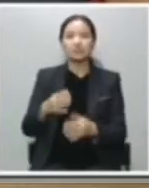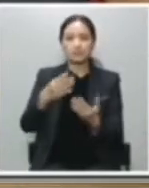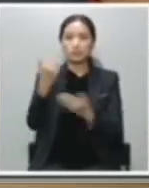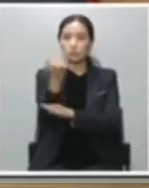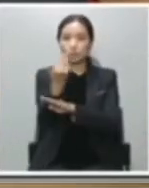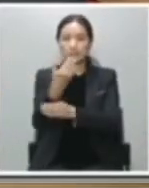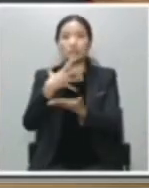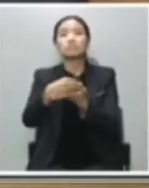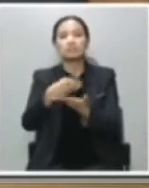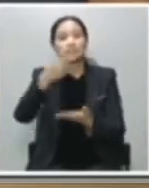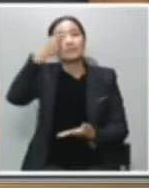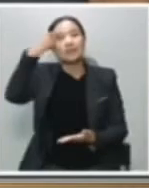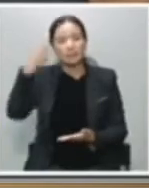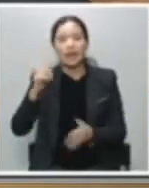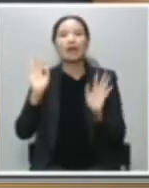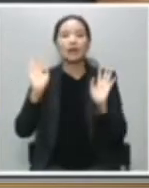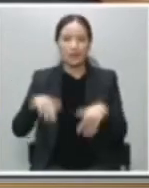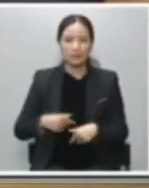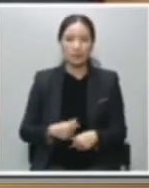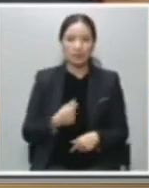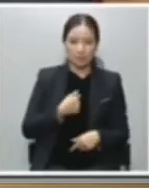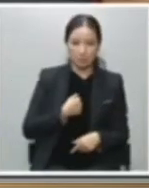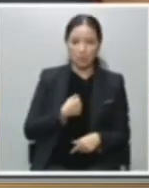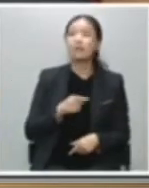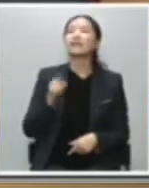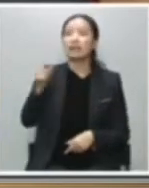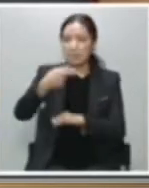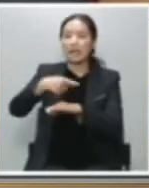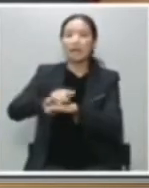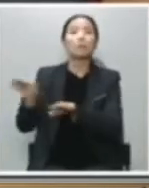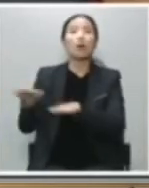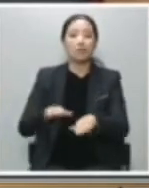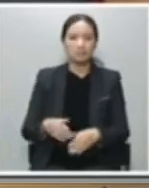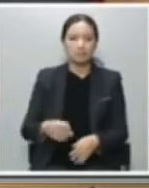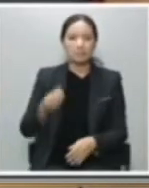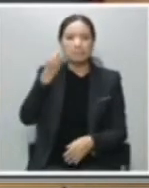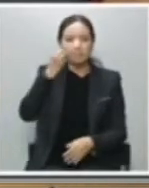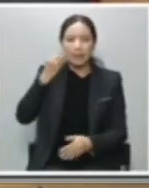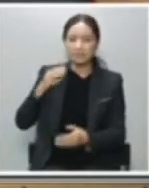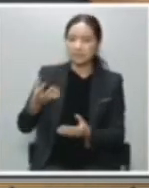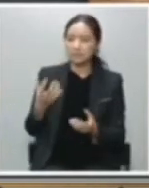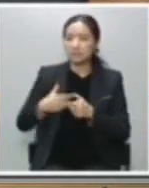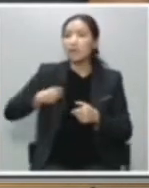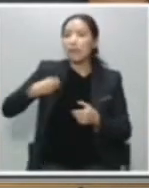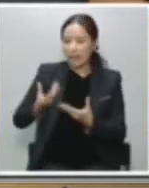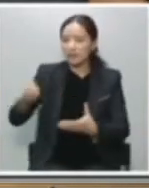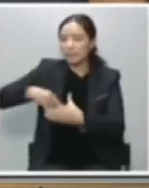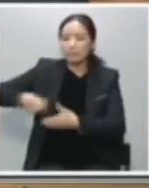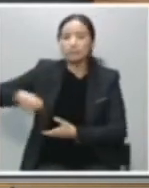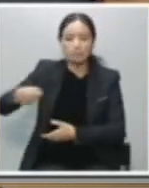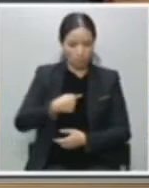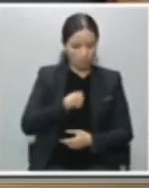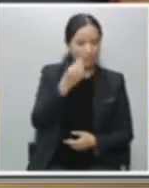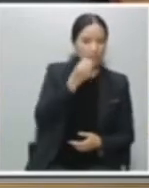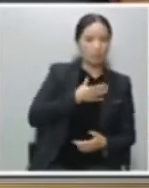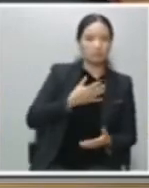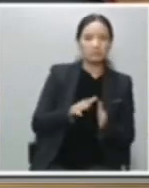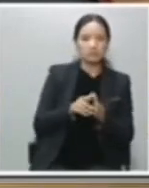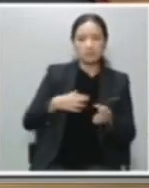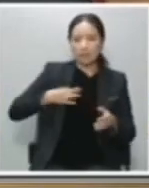เอาแล้วครับเก็บเสื้อผ้าผมกับท่านประธานก็พร้อมกันท่านประธานก็เก็บที่บ้านผมก็เก็บที่บ้านผมเออเห็น